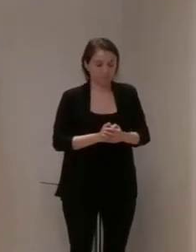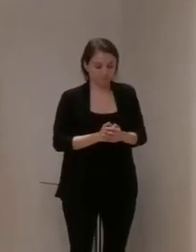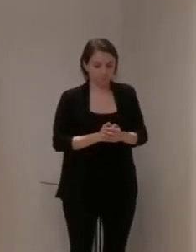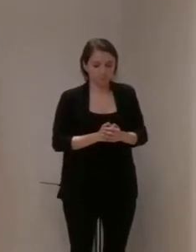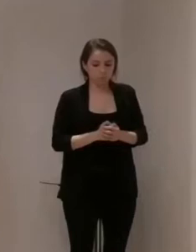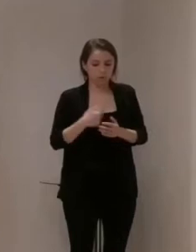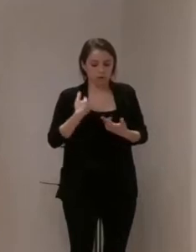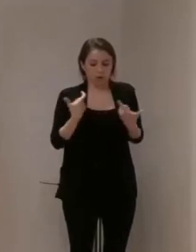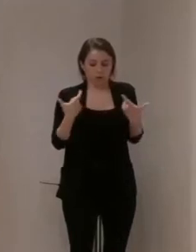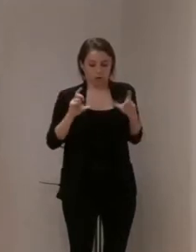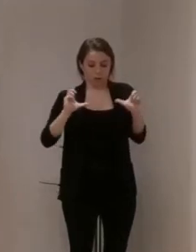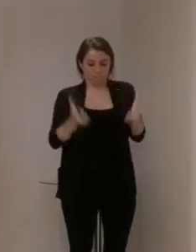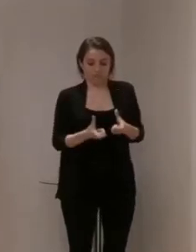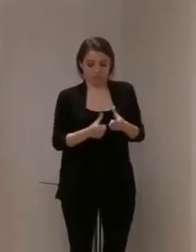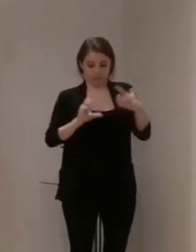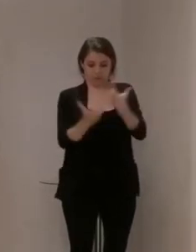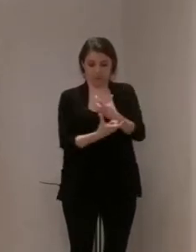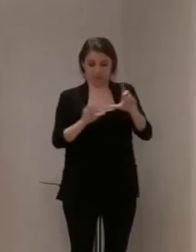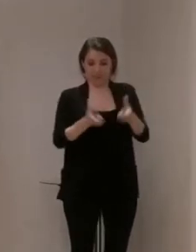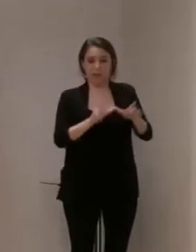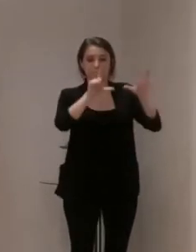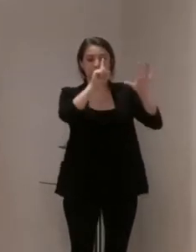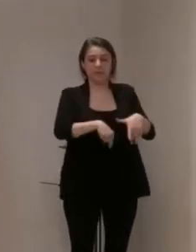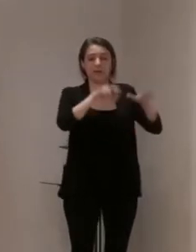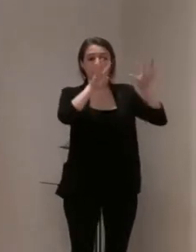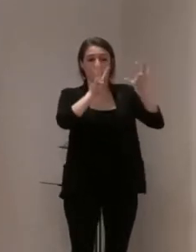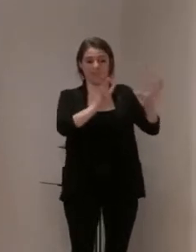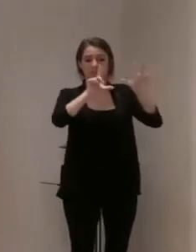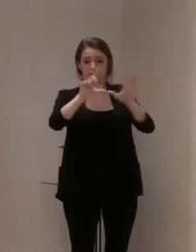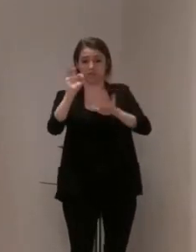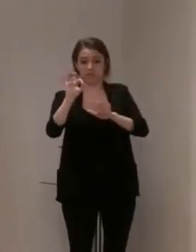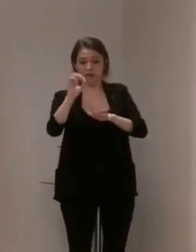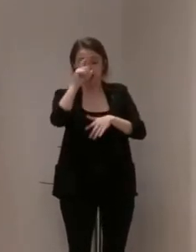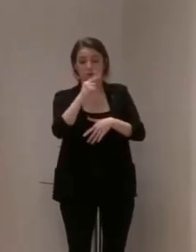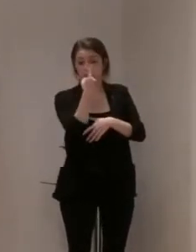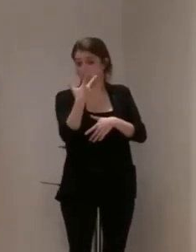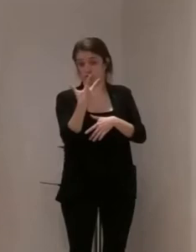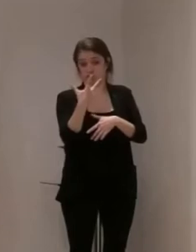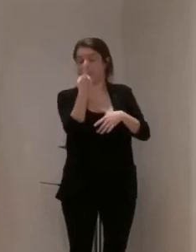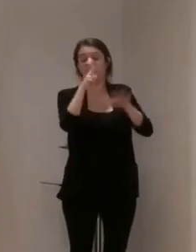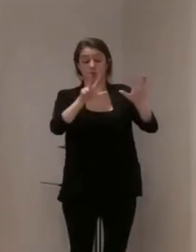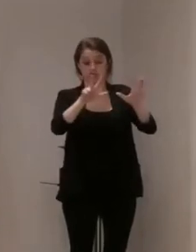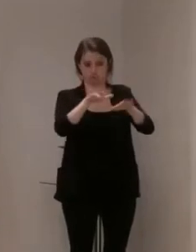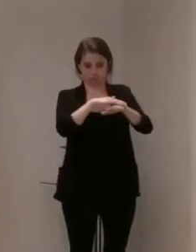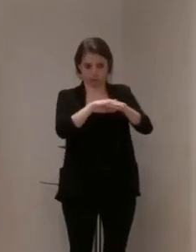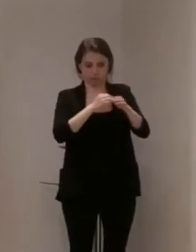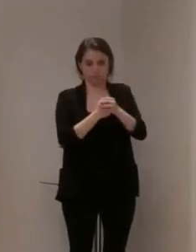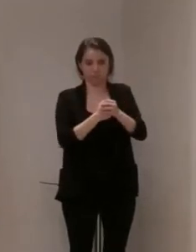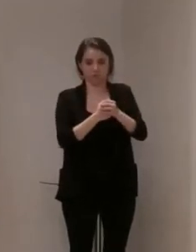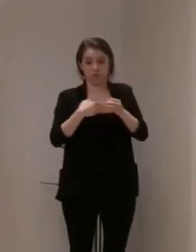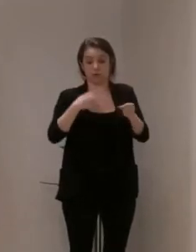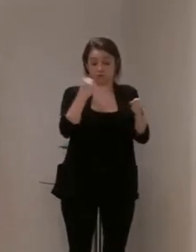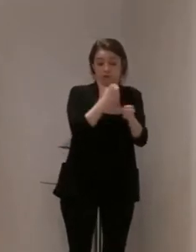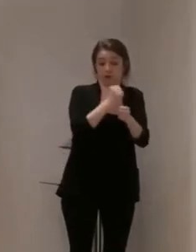Em van detenir el 1970. Tenia 18 anys. Treballava i